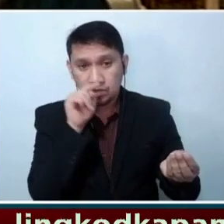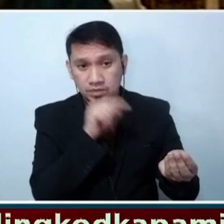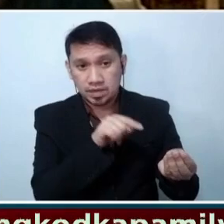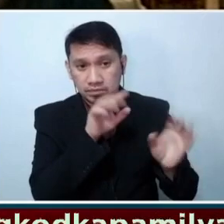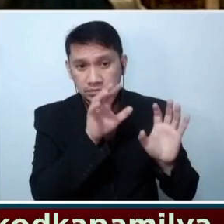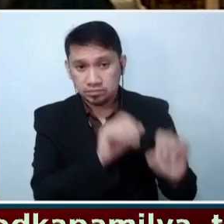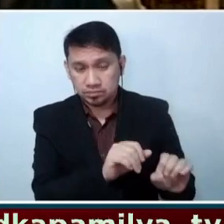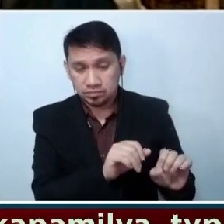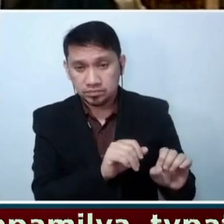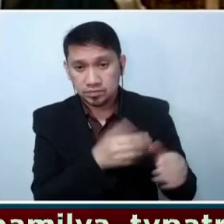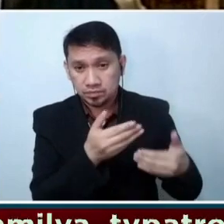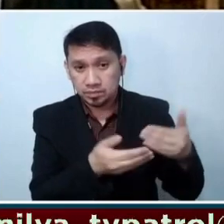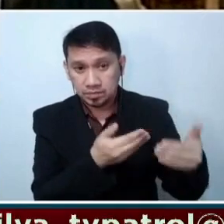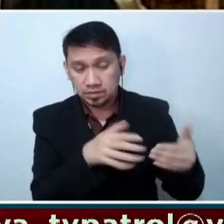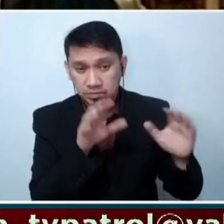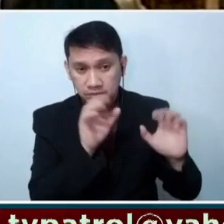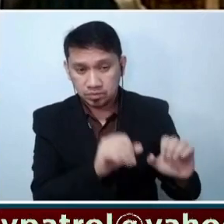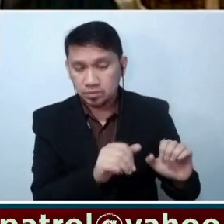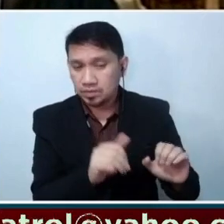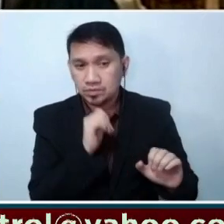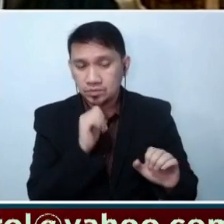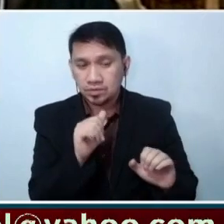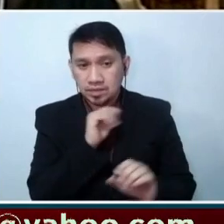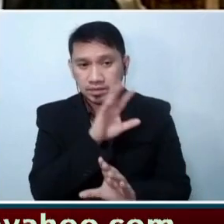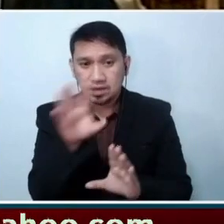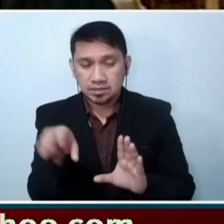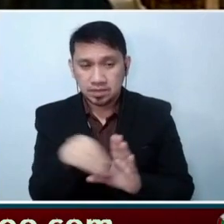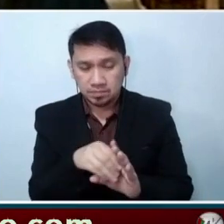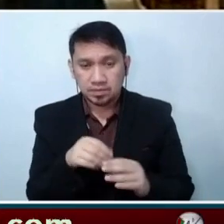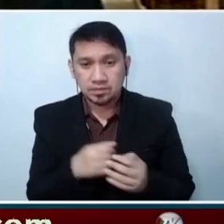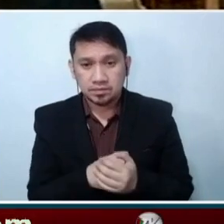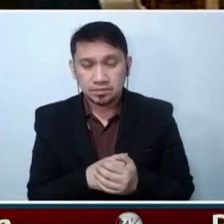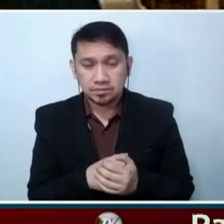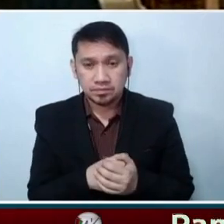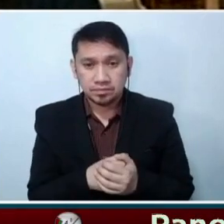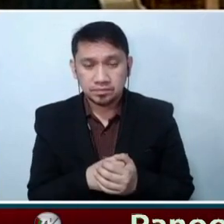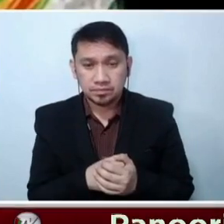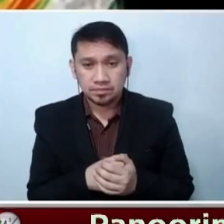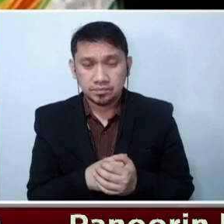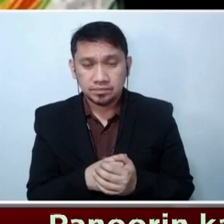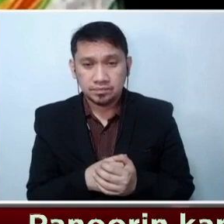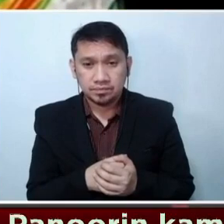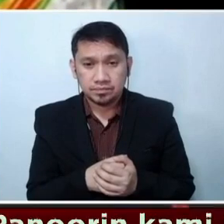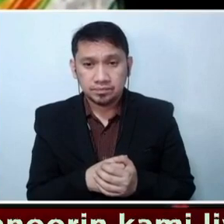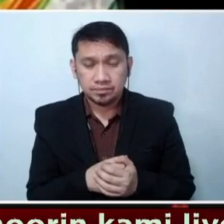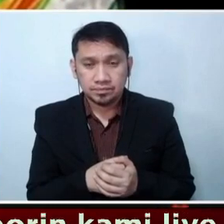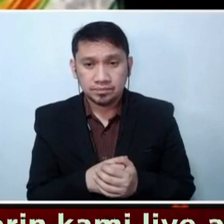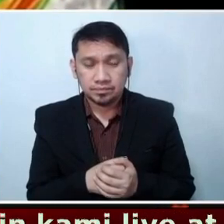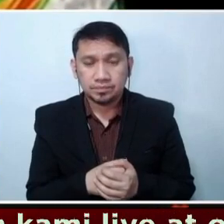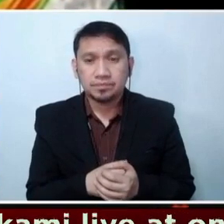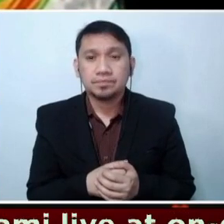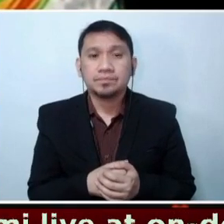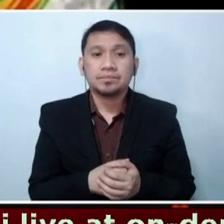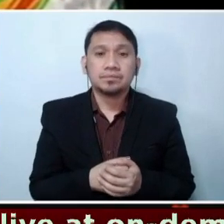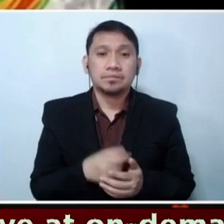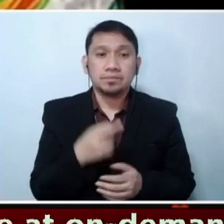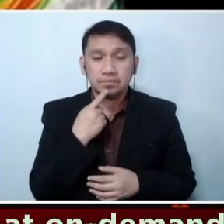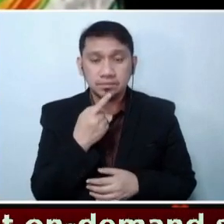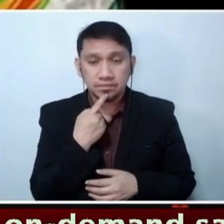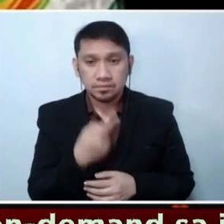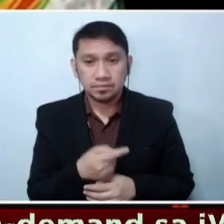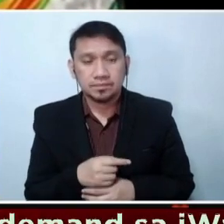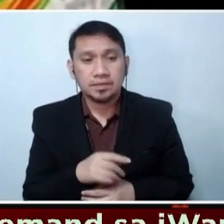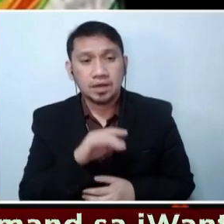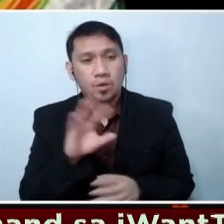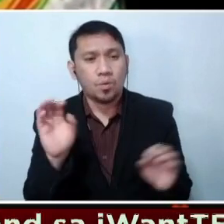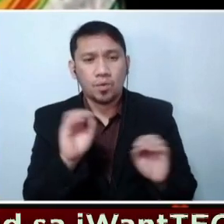ito. So hindi po talaga siya identified as a key personality dito sa ginawang raid. Unang-una, walang Jeffrey